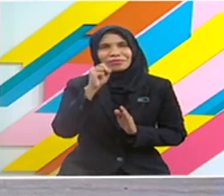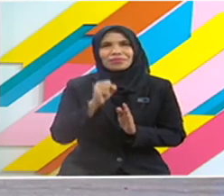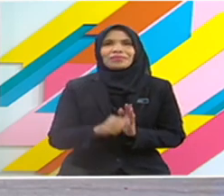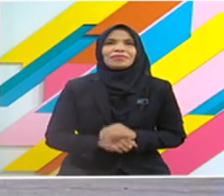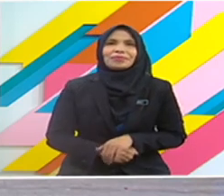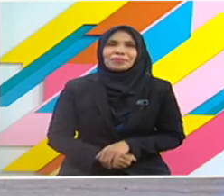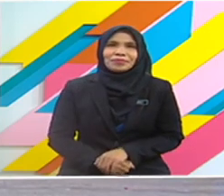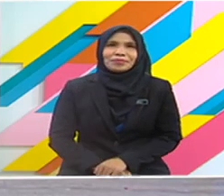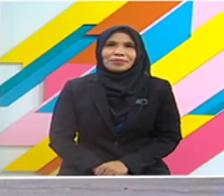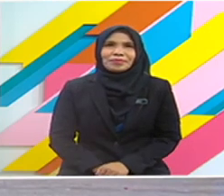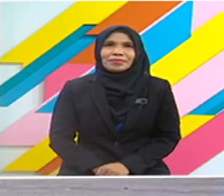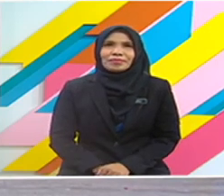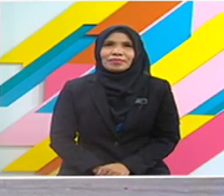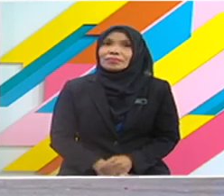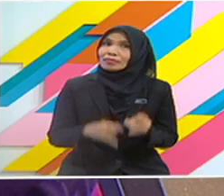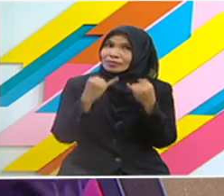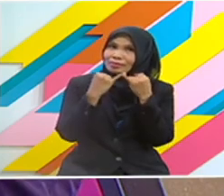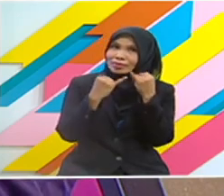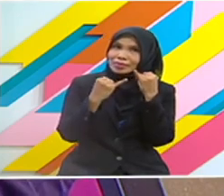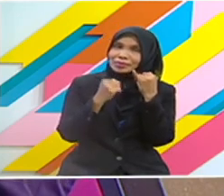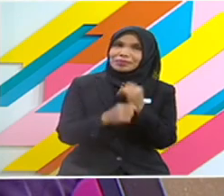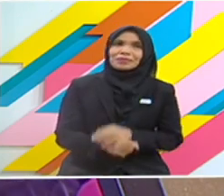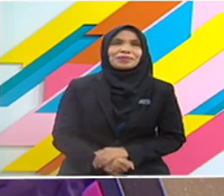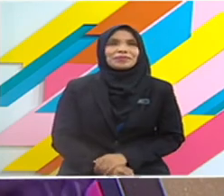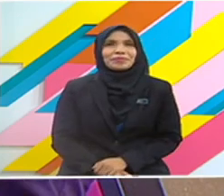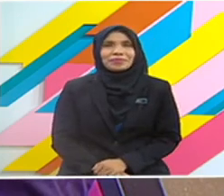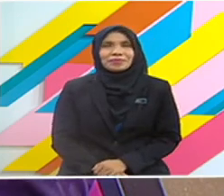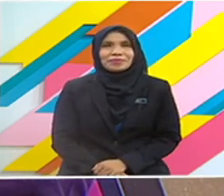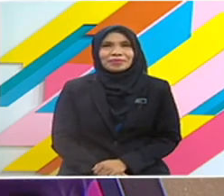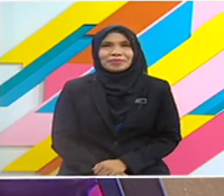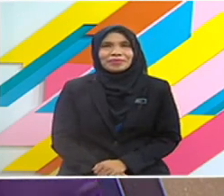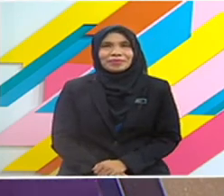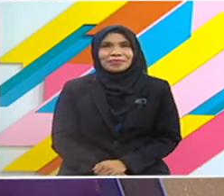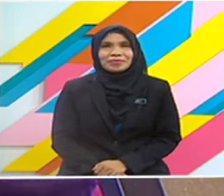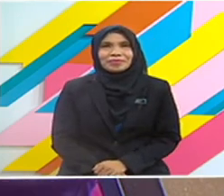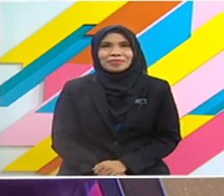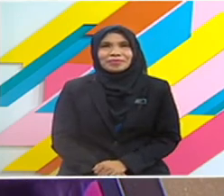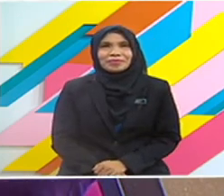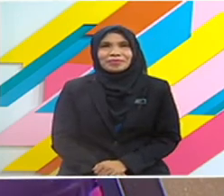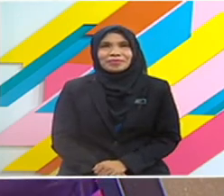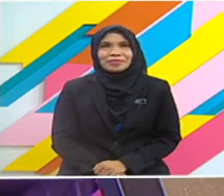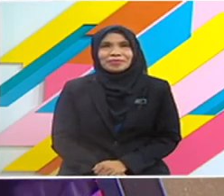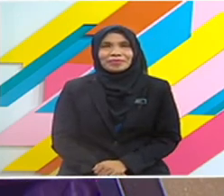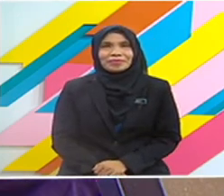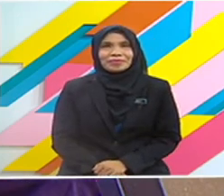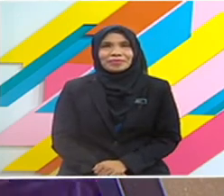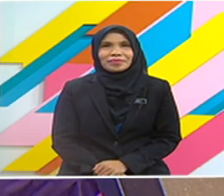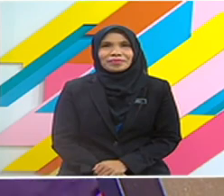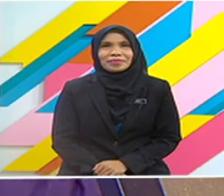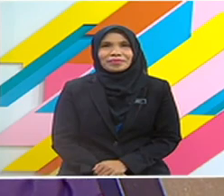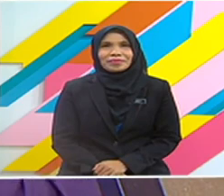limau nipis. Dan yang terakhir sekali, tunas rasa pada hujung lidah kita kat dalam